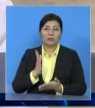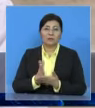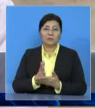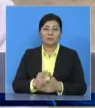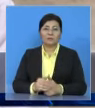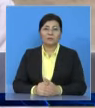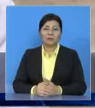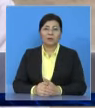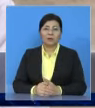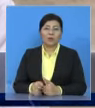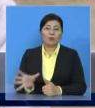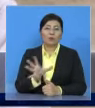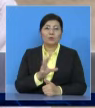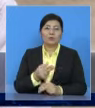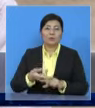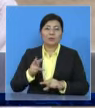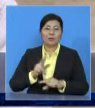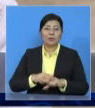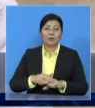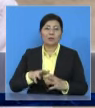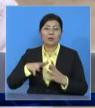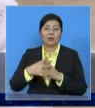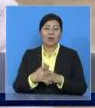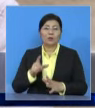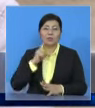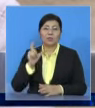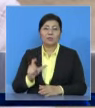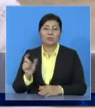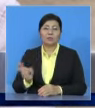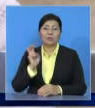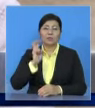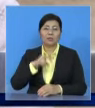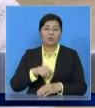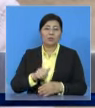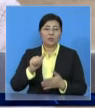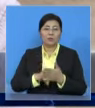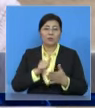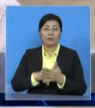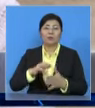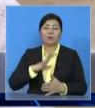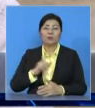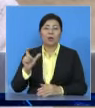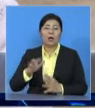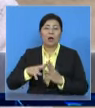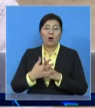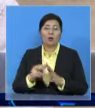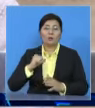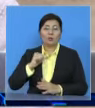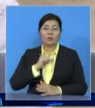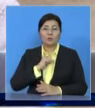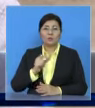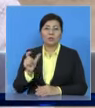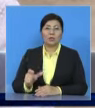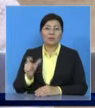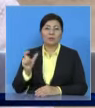Енді соның бәрі мына ауылға жастардың келуіне себеп болып жатыр. Ауылымызға ауылымыздың